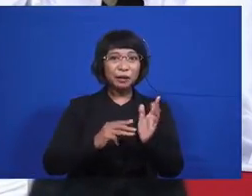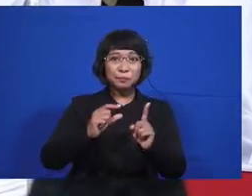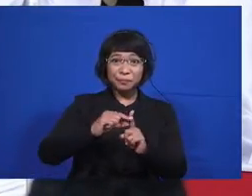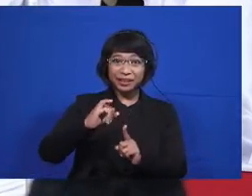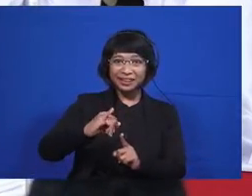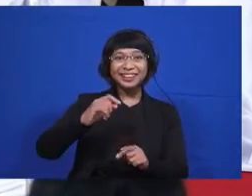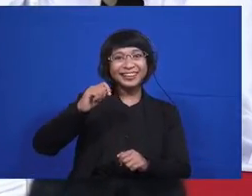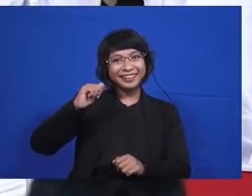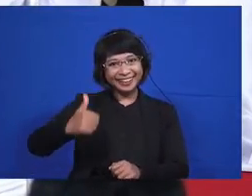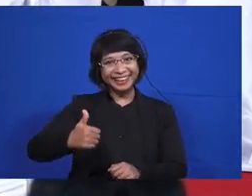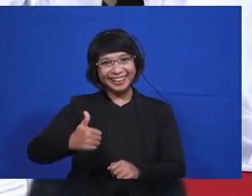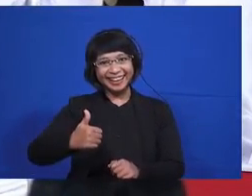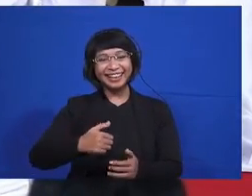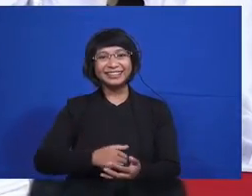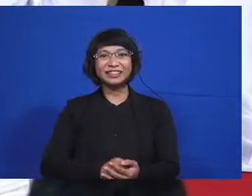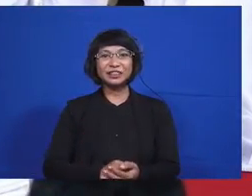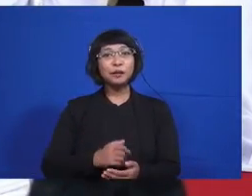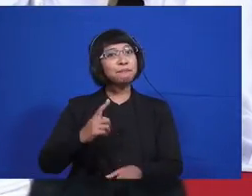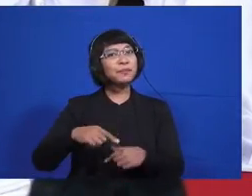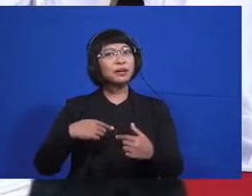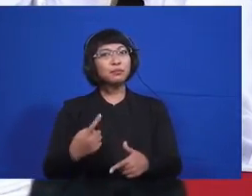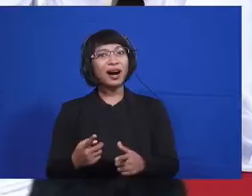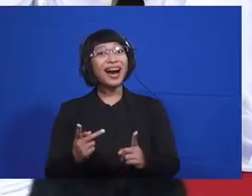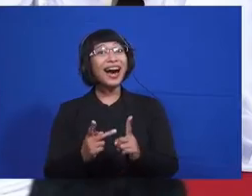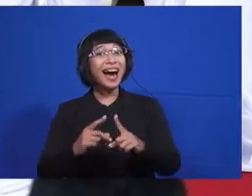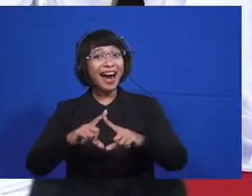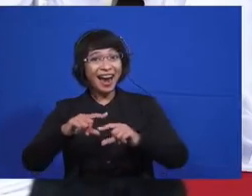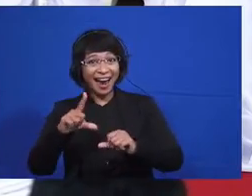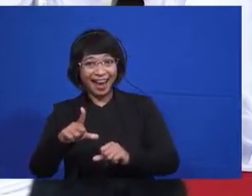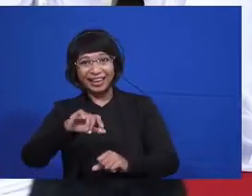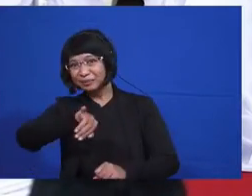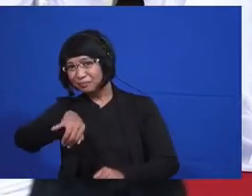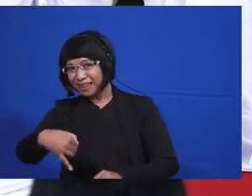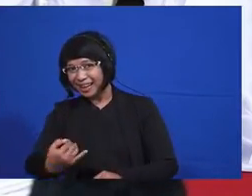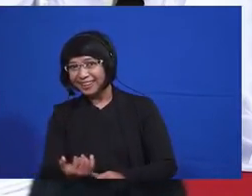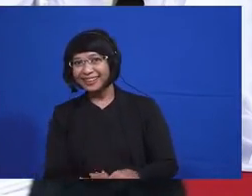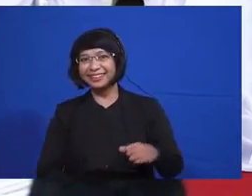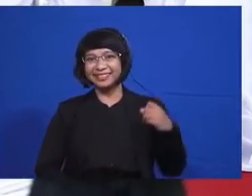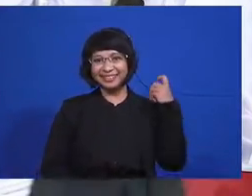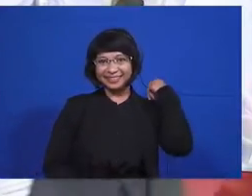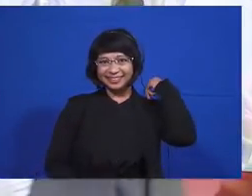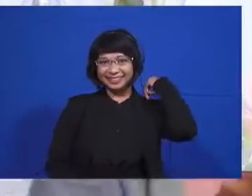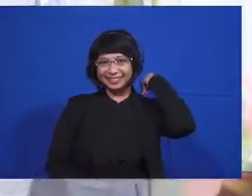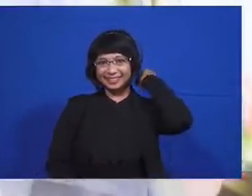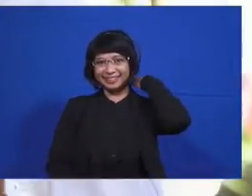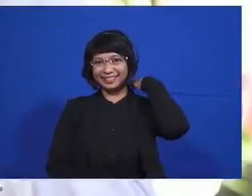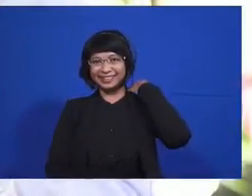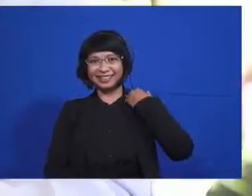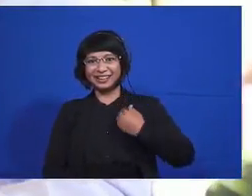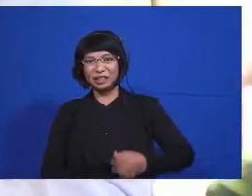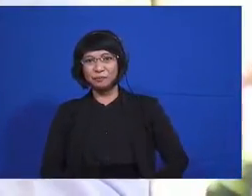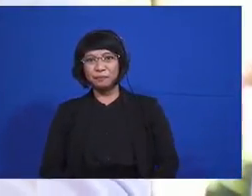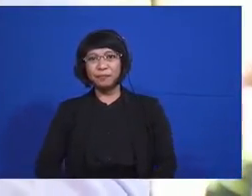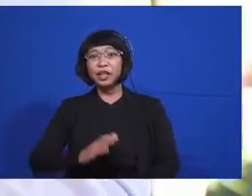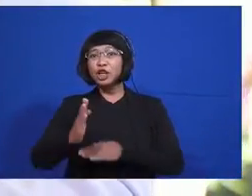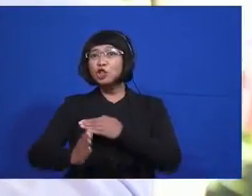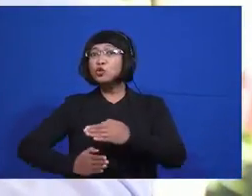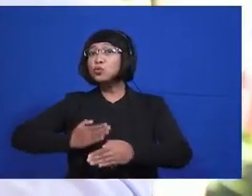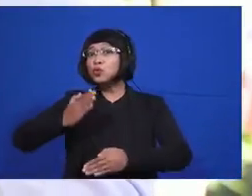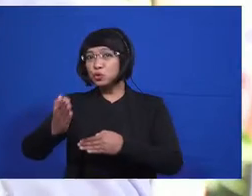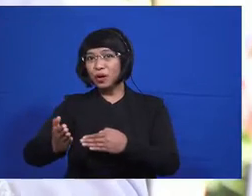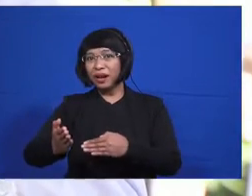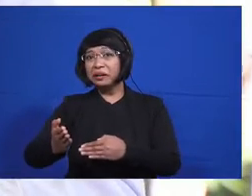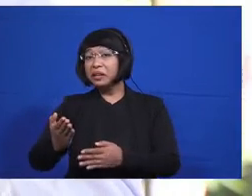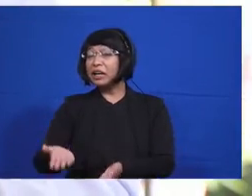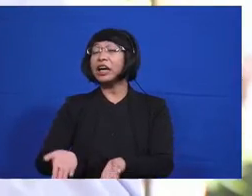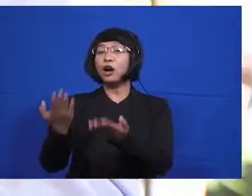sebuah hal yang menjadi apa ya, yang menjadi sebuah tujuan saya dari awal. Bagaimana